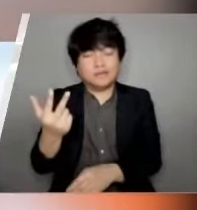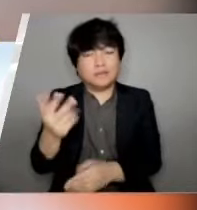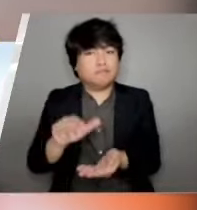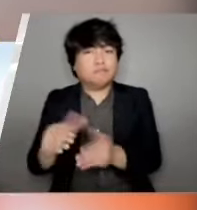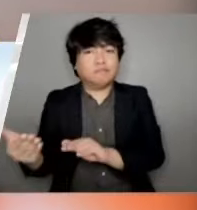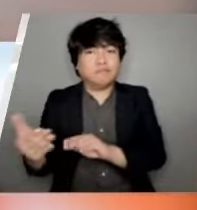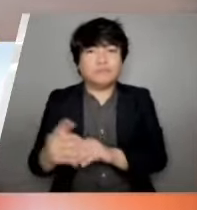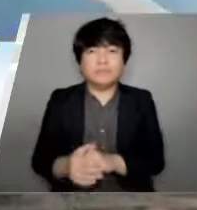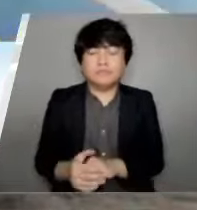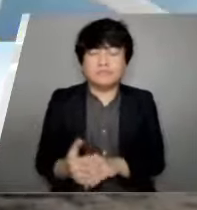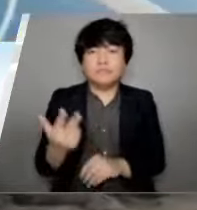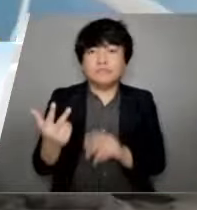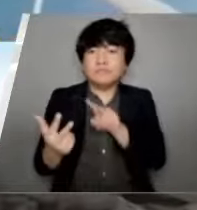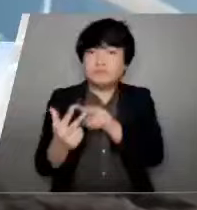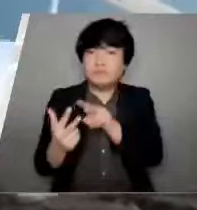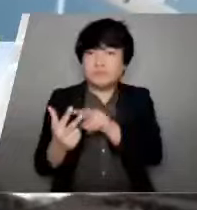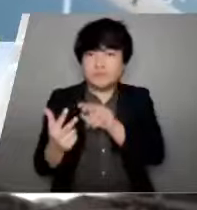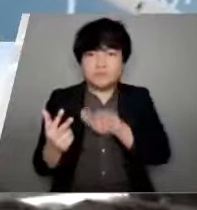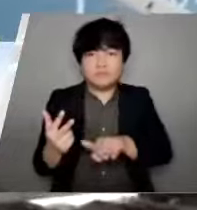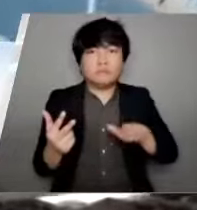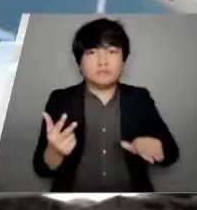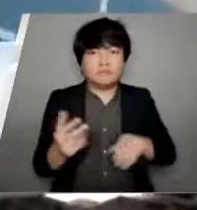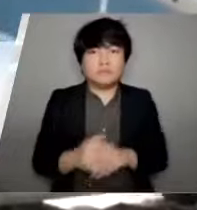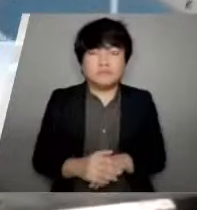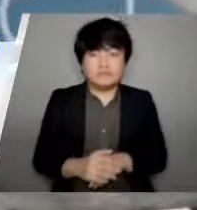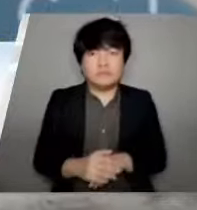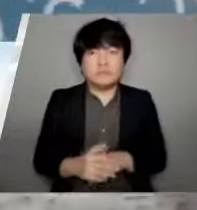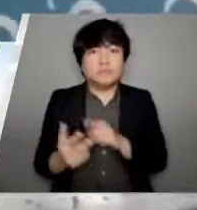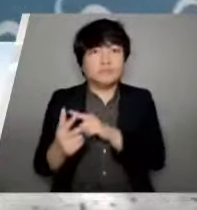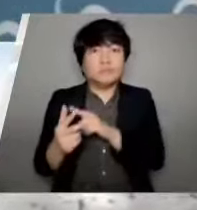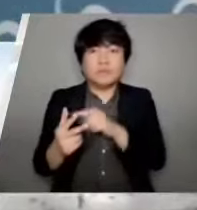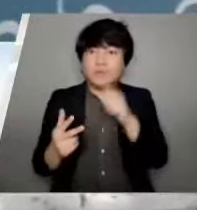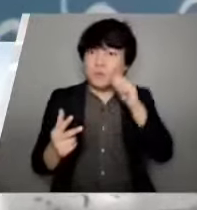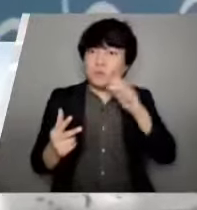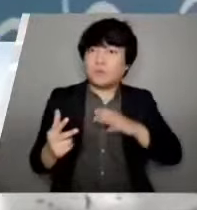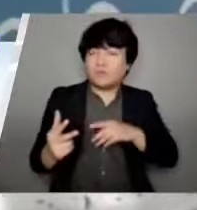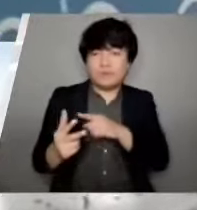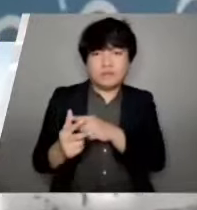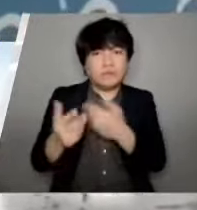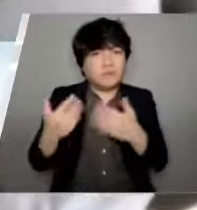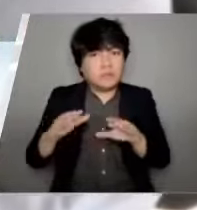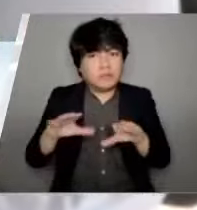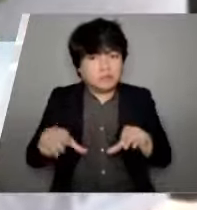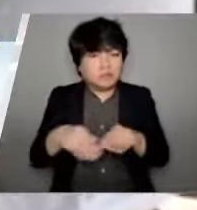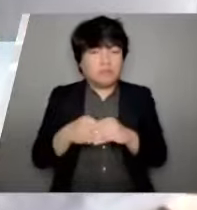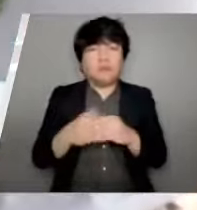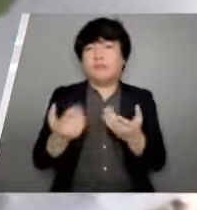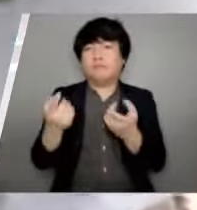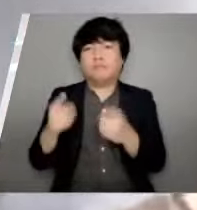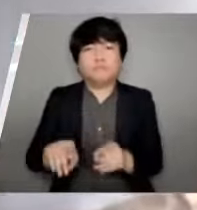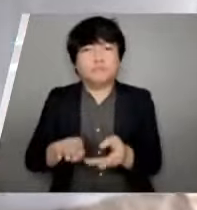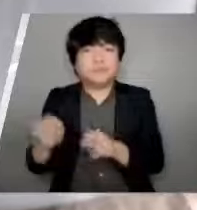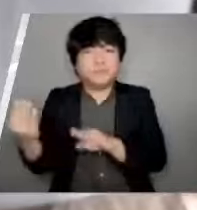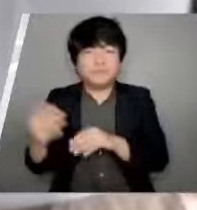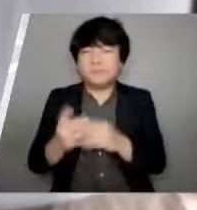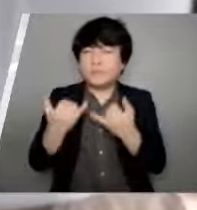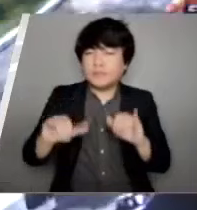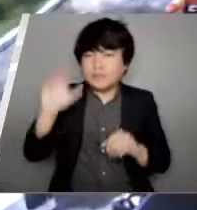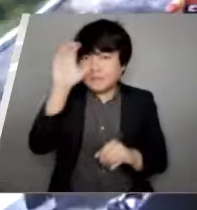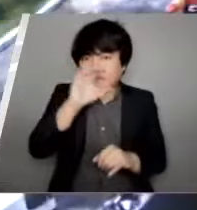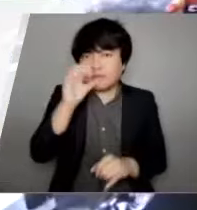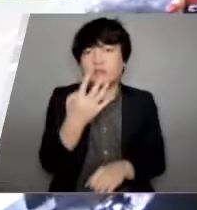bata. Isa naman, babaeng kakakasal lang. Patuloy ang search and rescue operation sa apat pang